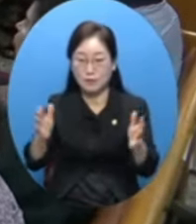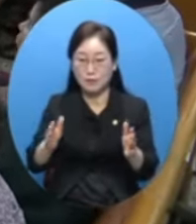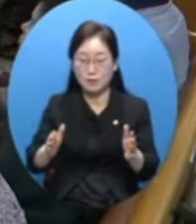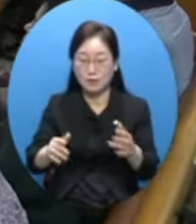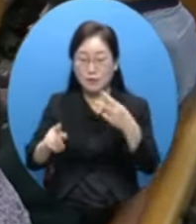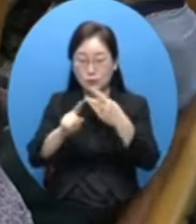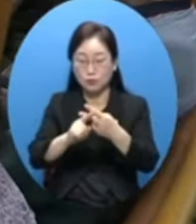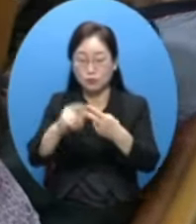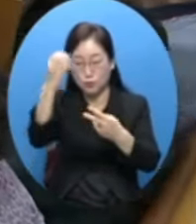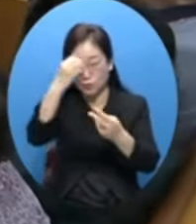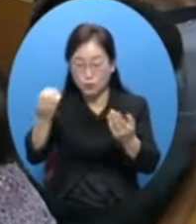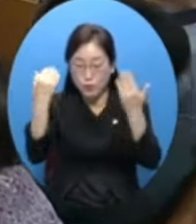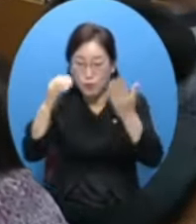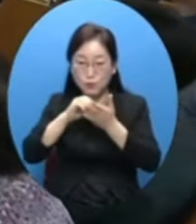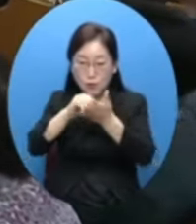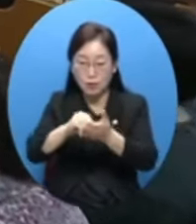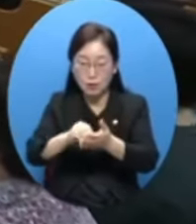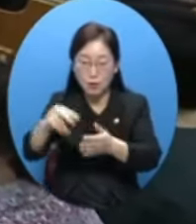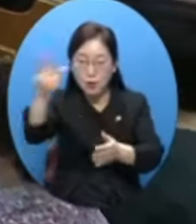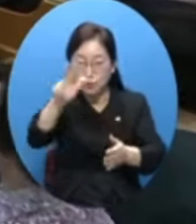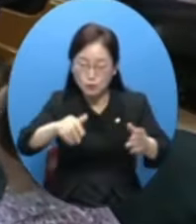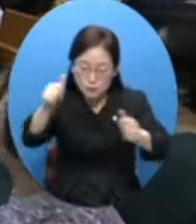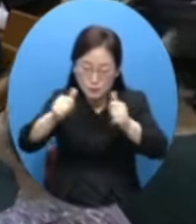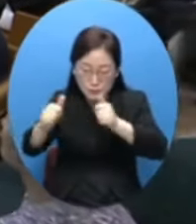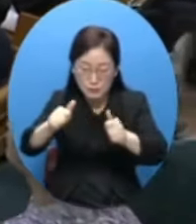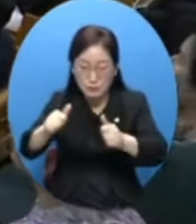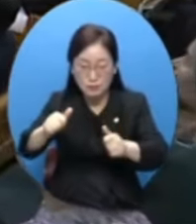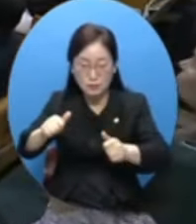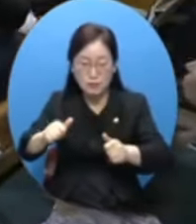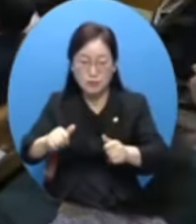가서 전국 모든 체대 나서 우승을 하고